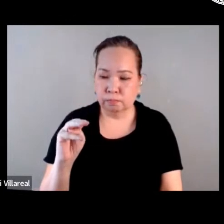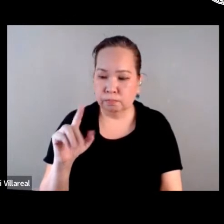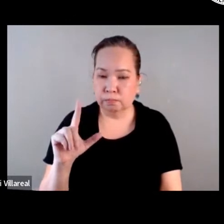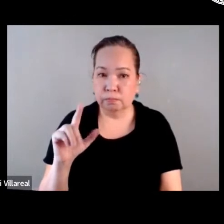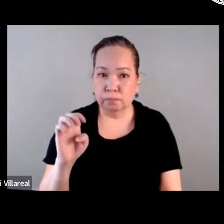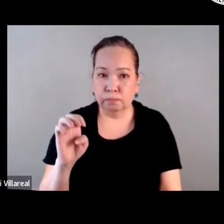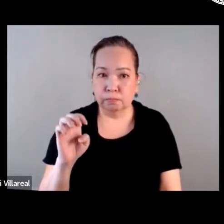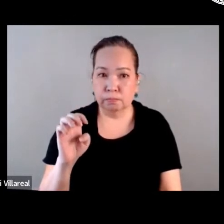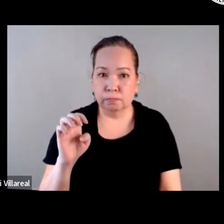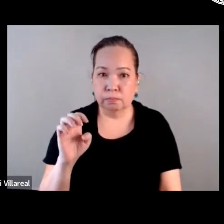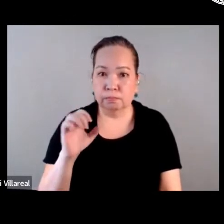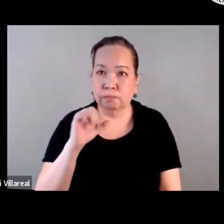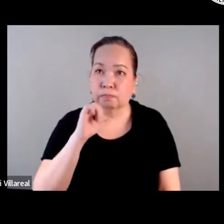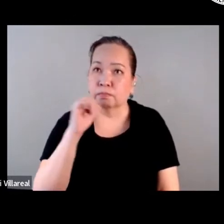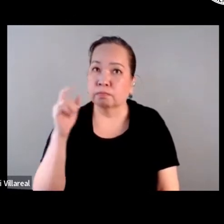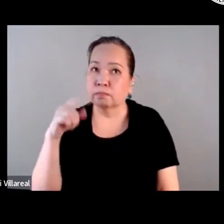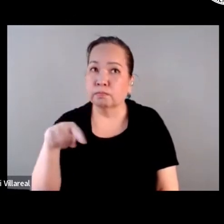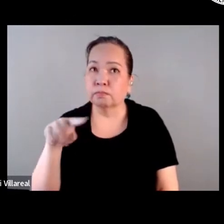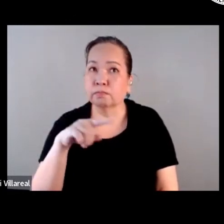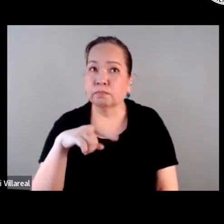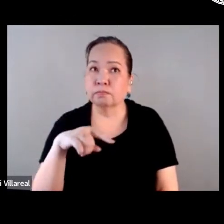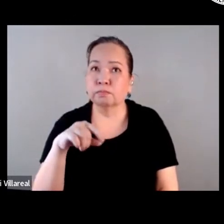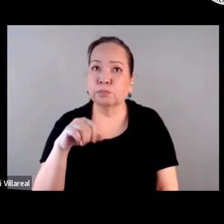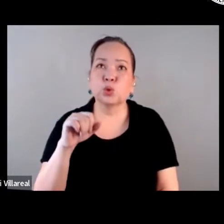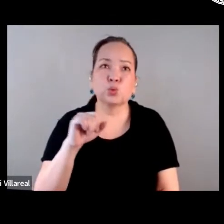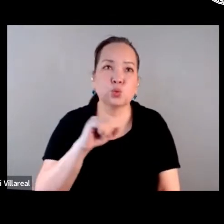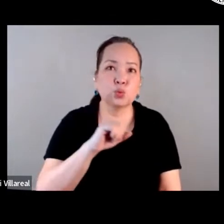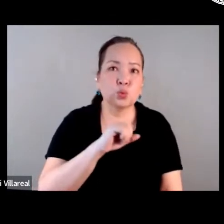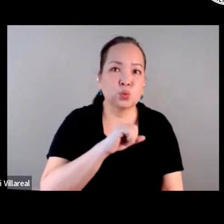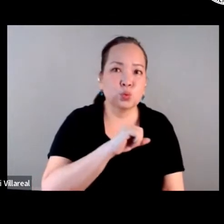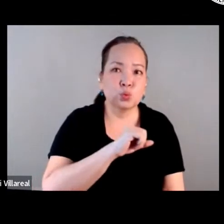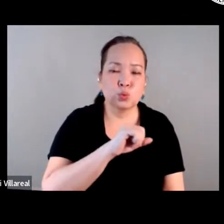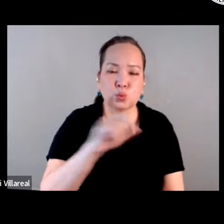sa estratehikong lokasyon kundi sa lahat ng panig ng kapuluan.